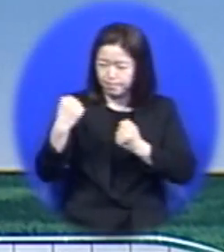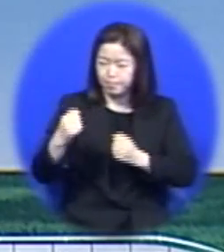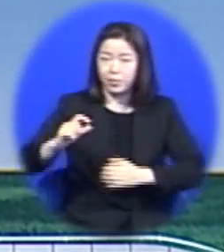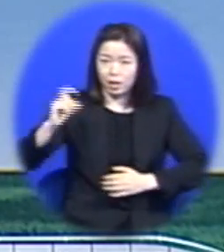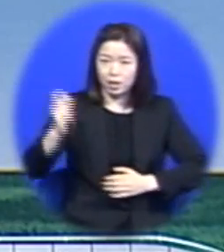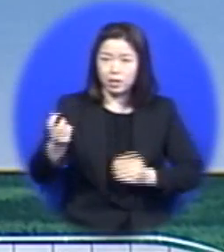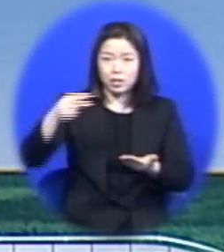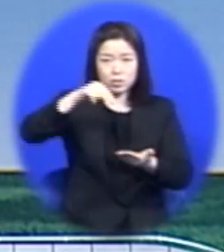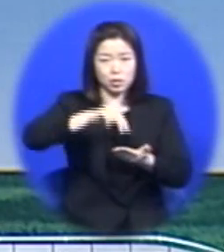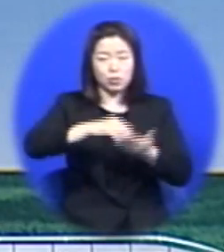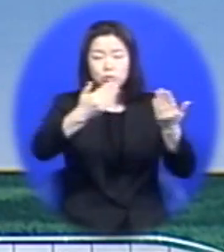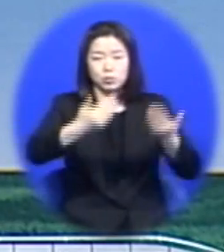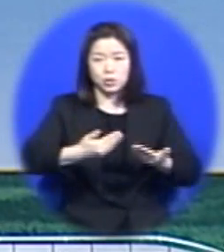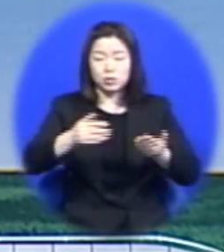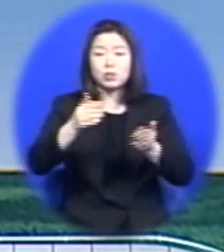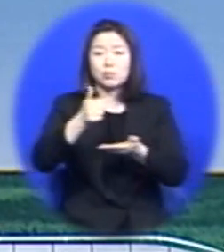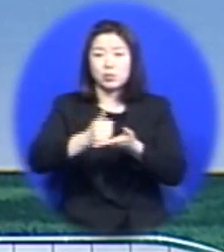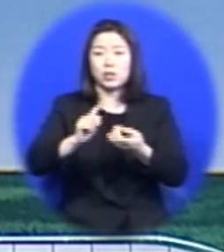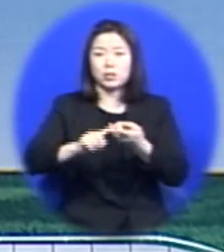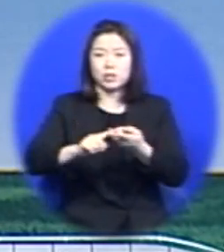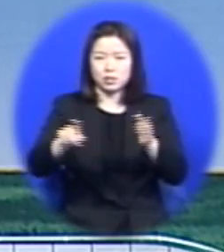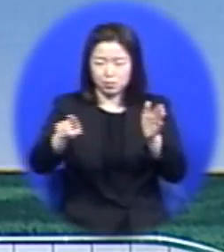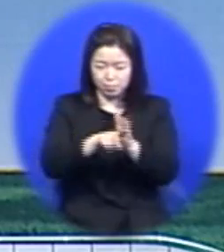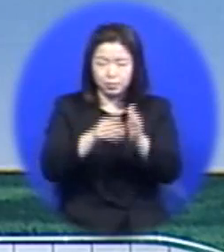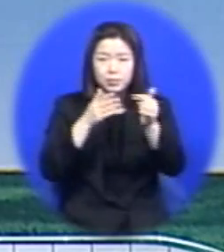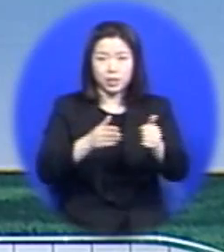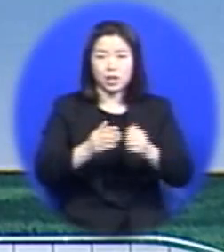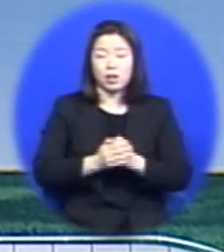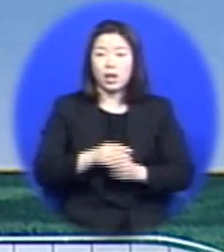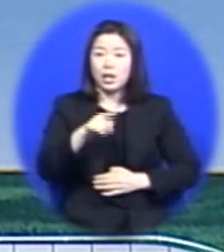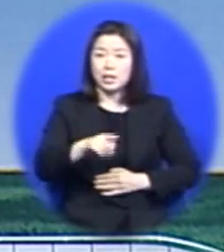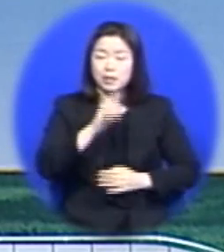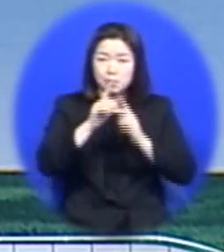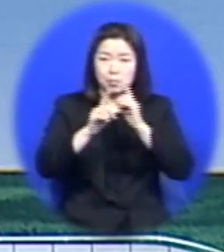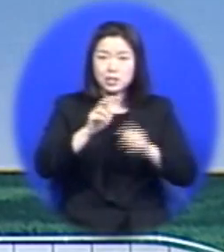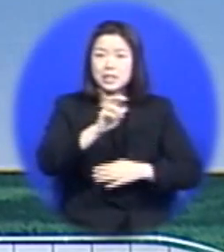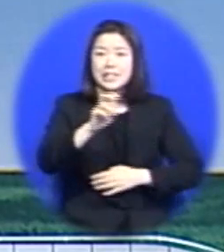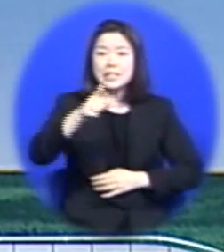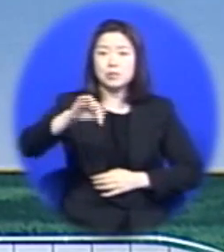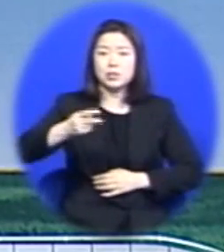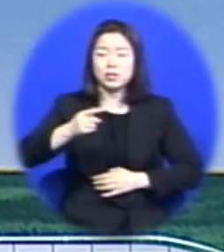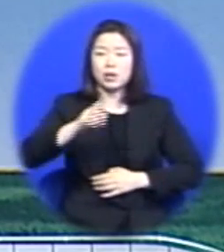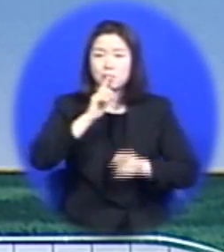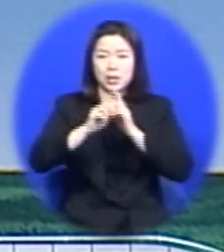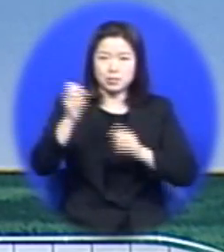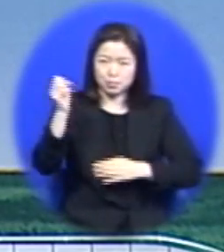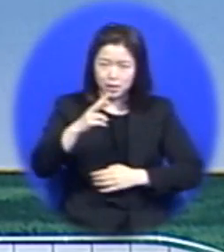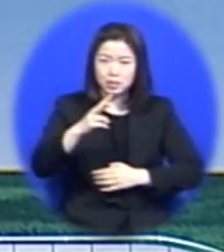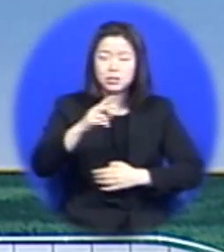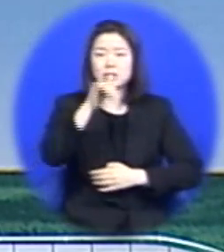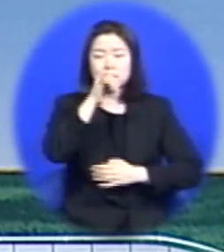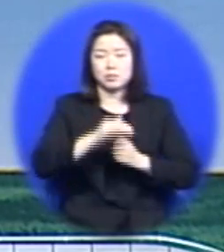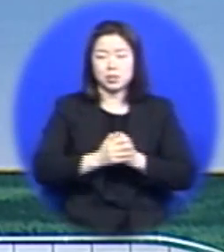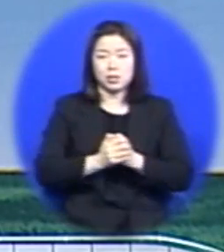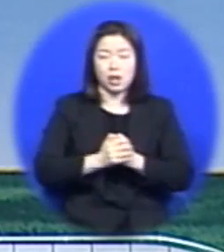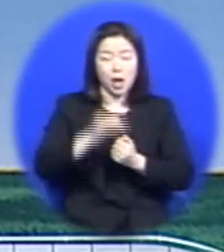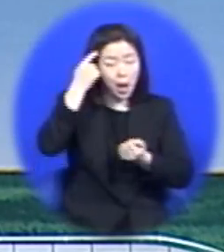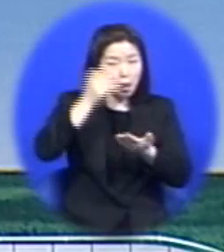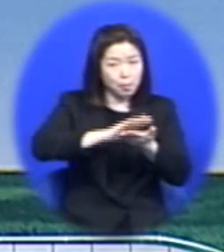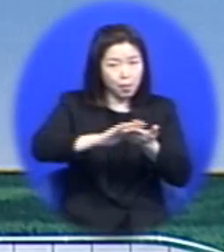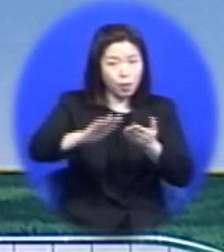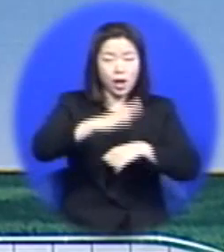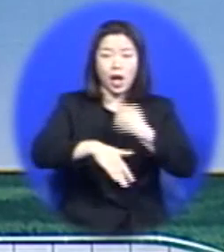분이심을 믿으시기를 바랍니다. 이 말은 20절 말씀을 다시 반복하는 겁니다. 평화의